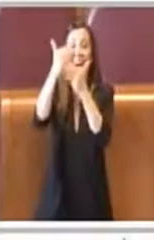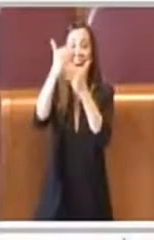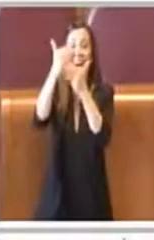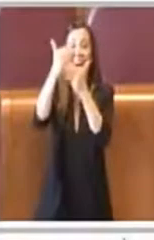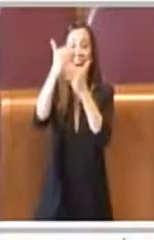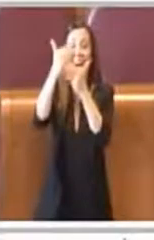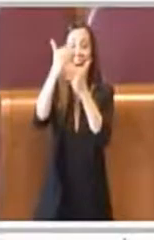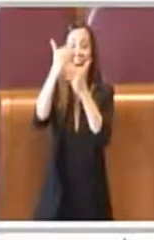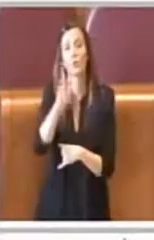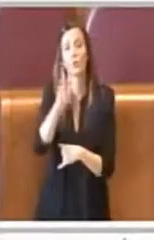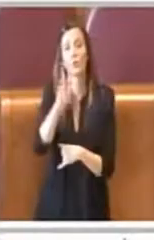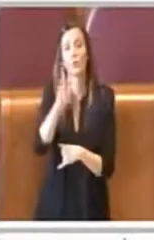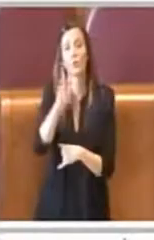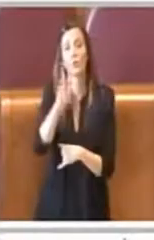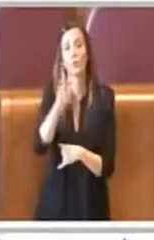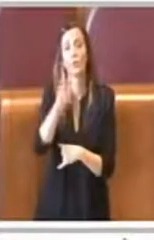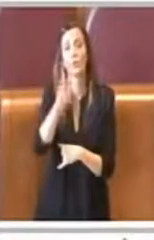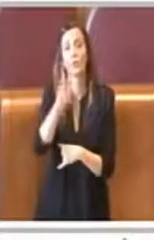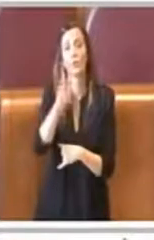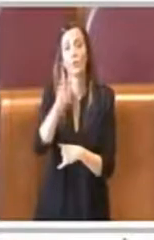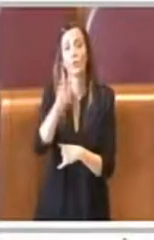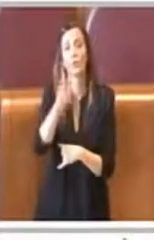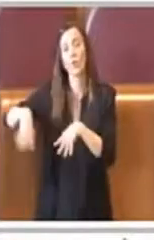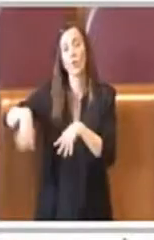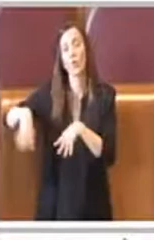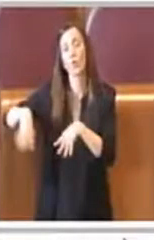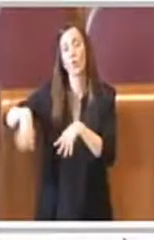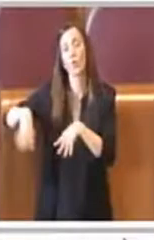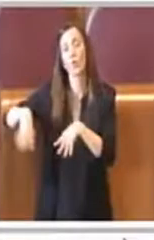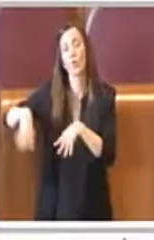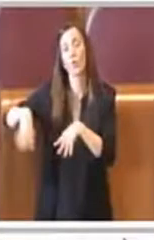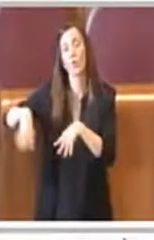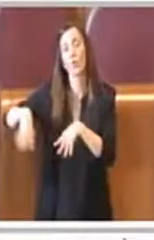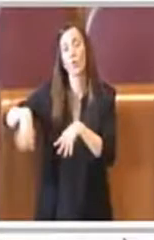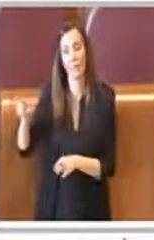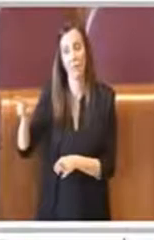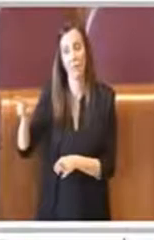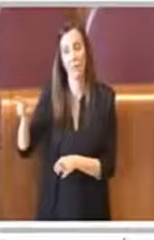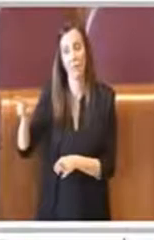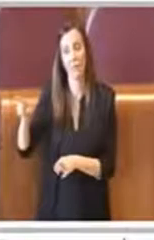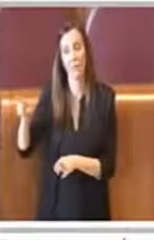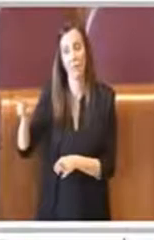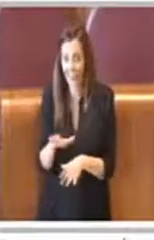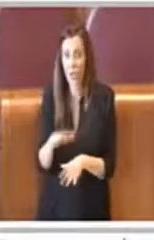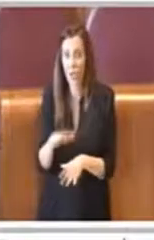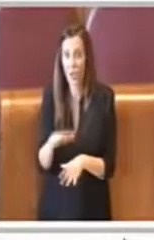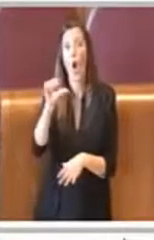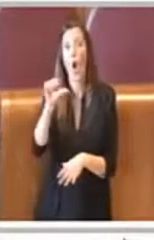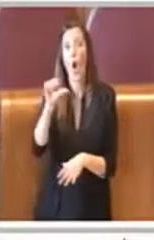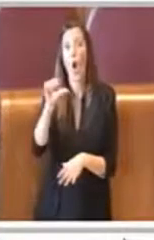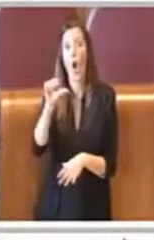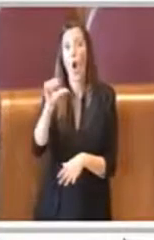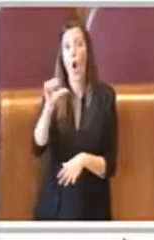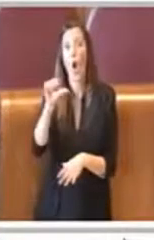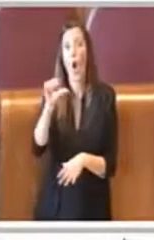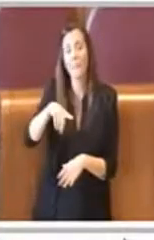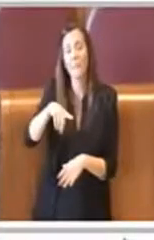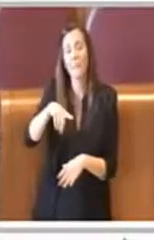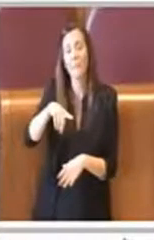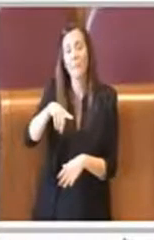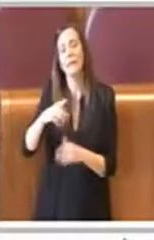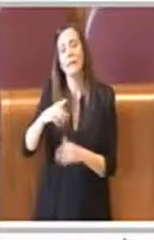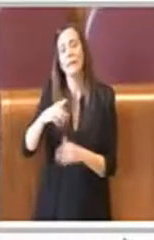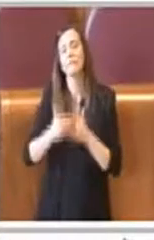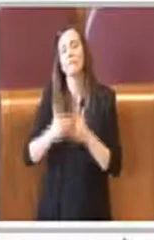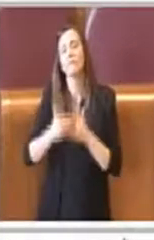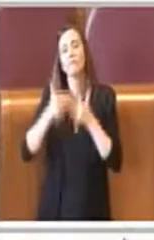insomma, come ha detto anche la Giunta e la Sindaca, nella, diciamo, atto e volontà di favorire le